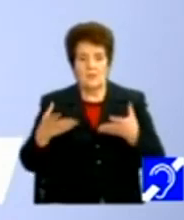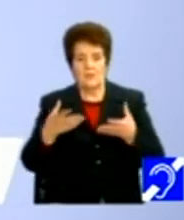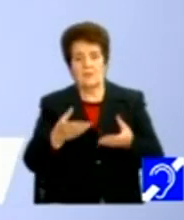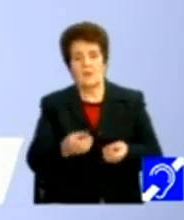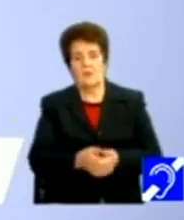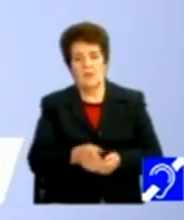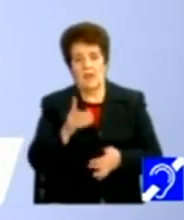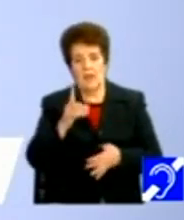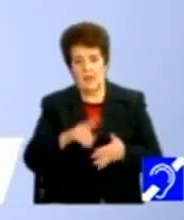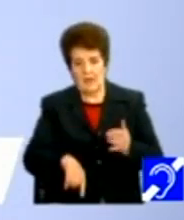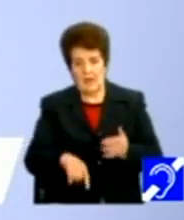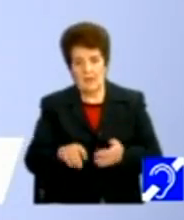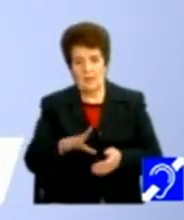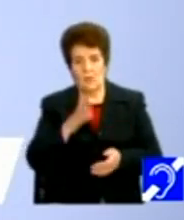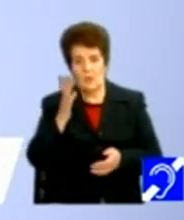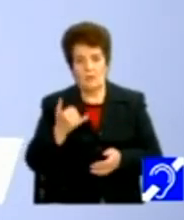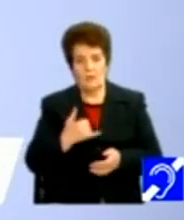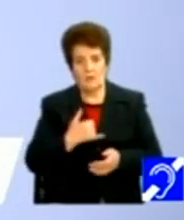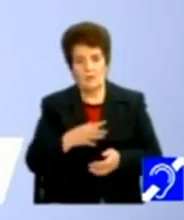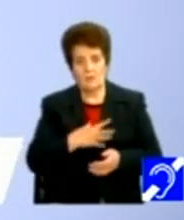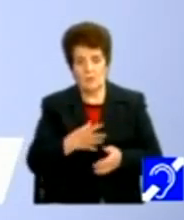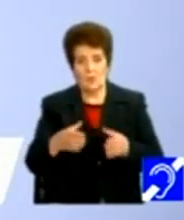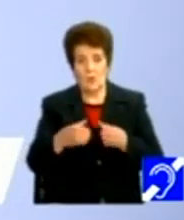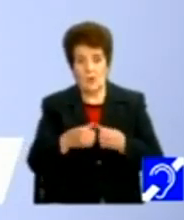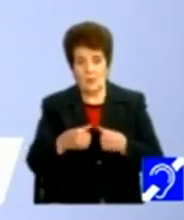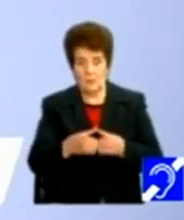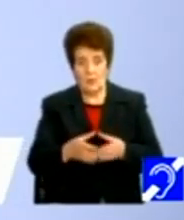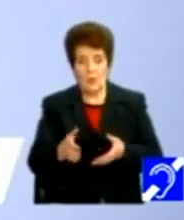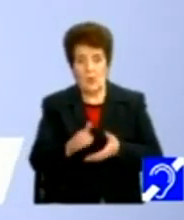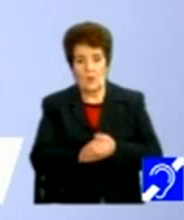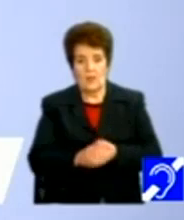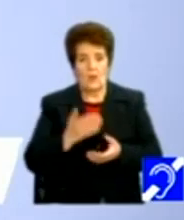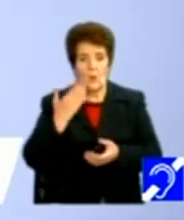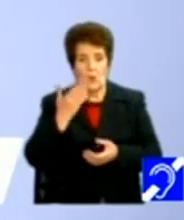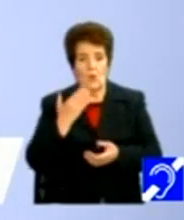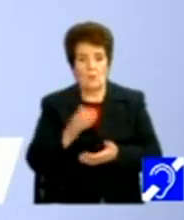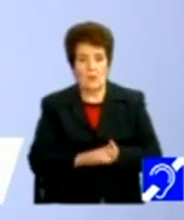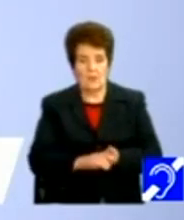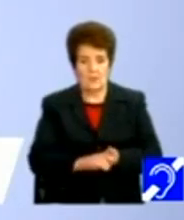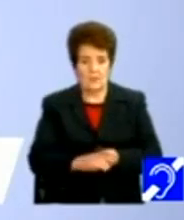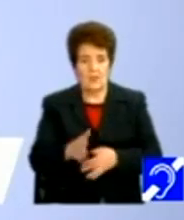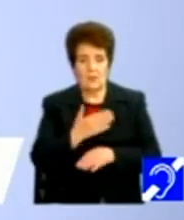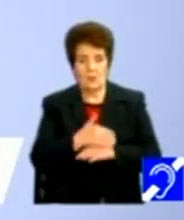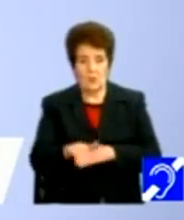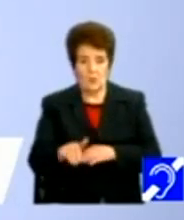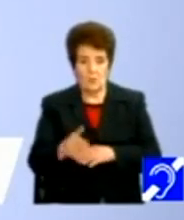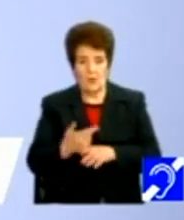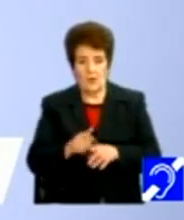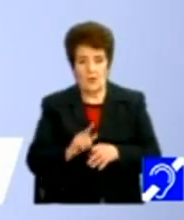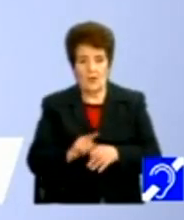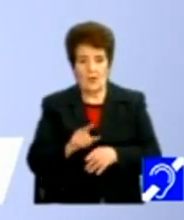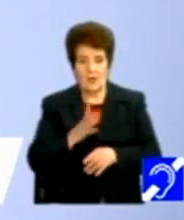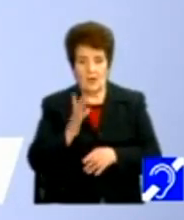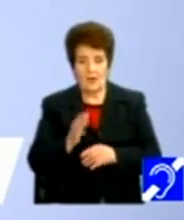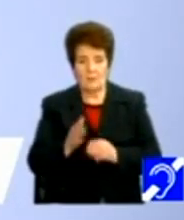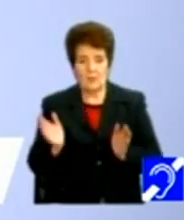și cred eu că acolo unde am pătruns noi cu campania ce înseamnă unirea cu România, arătându-le drumul pe care urmează să-l parcurgem în cel